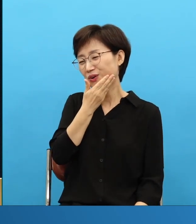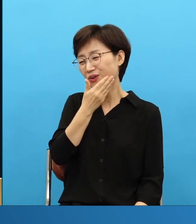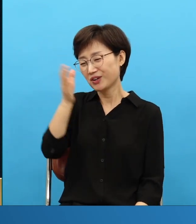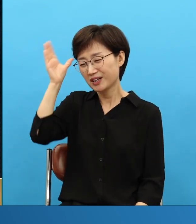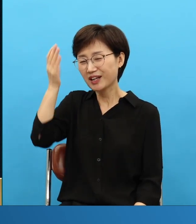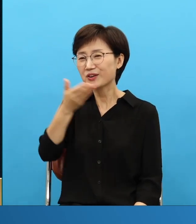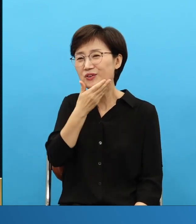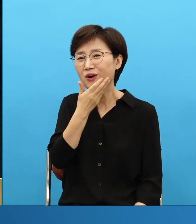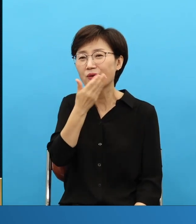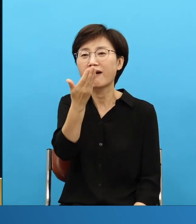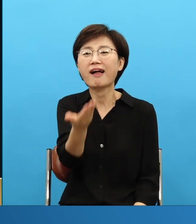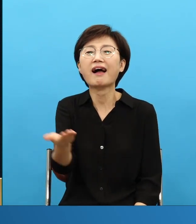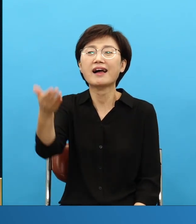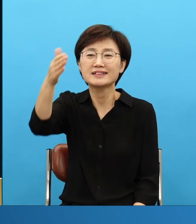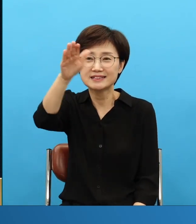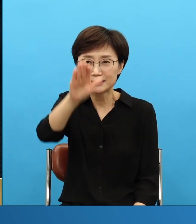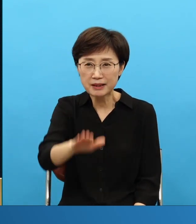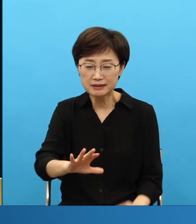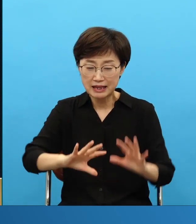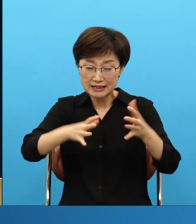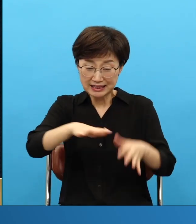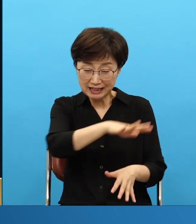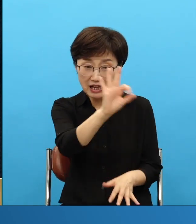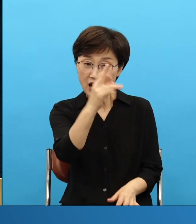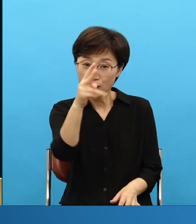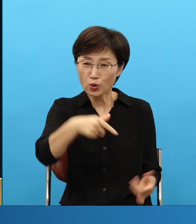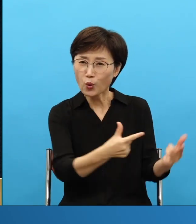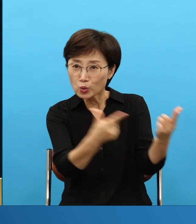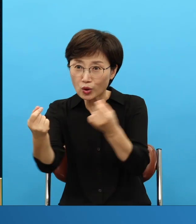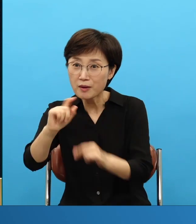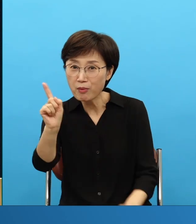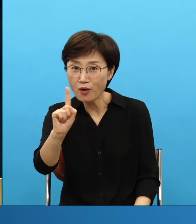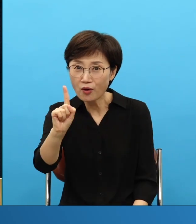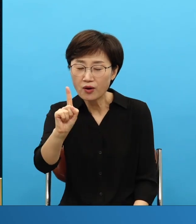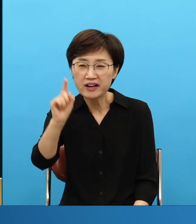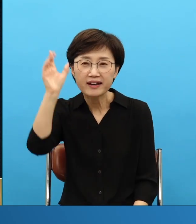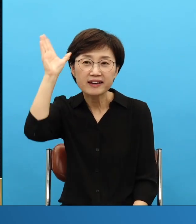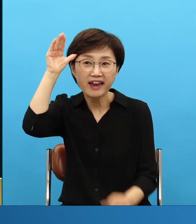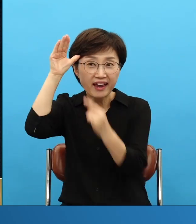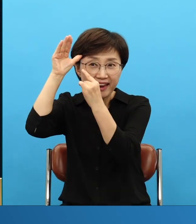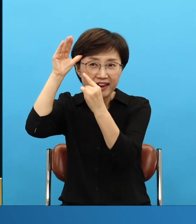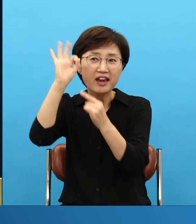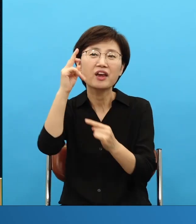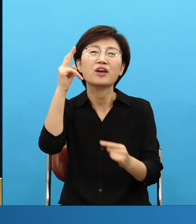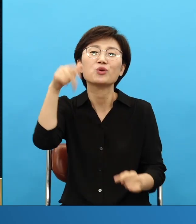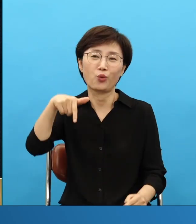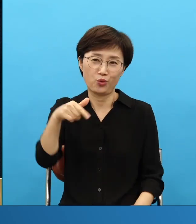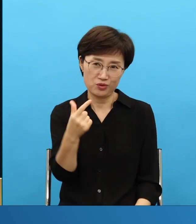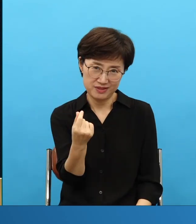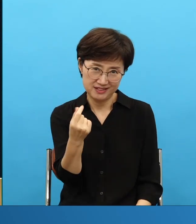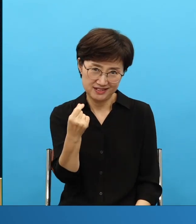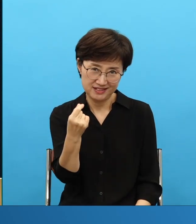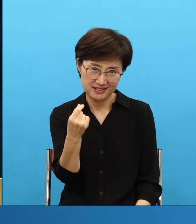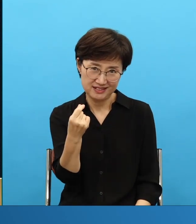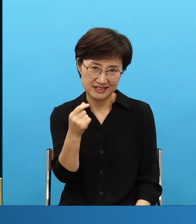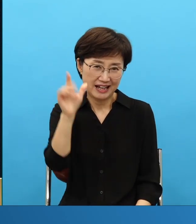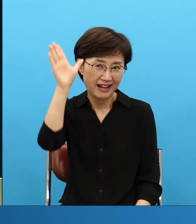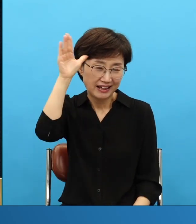개를 쓰거든요. And you see that, of course, we all have pets at home. We raise our own pet dogs, but